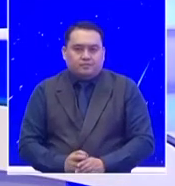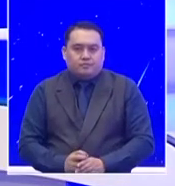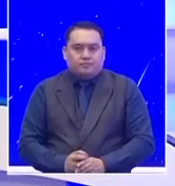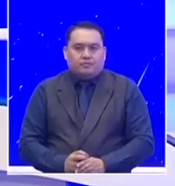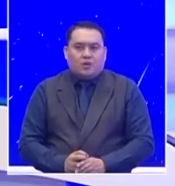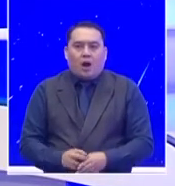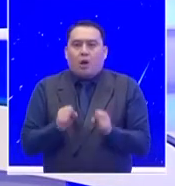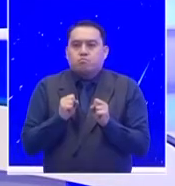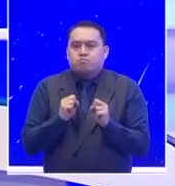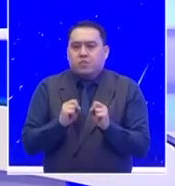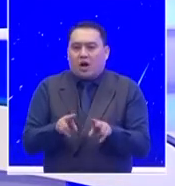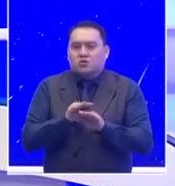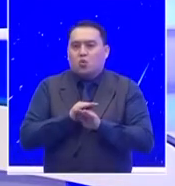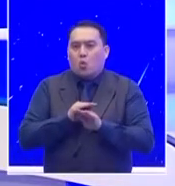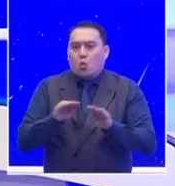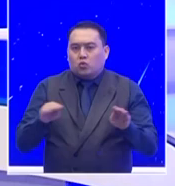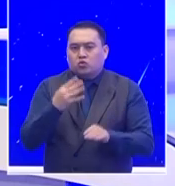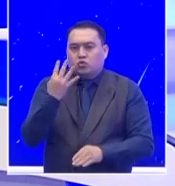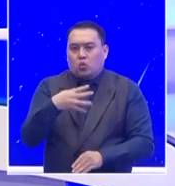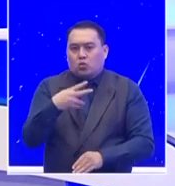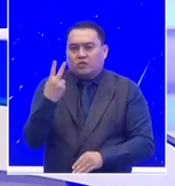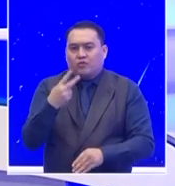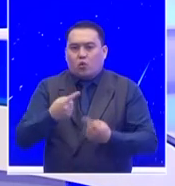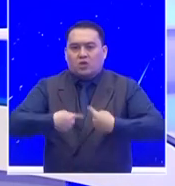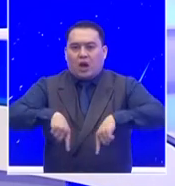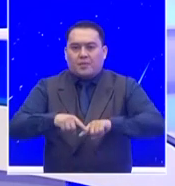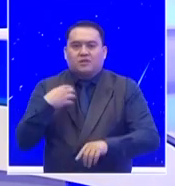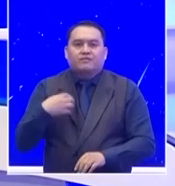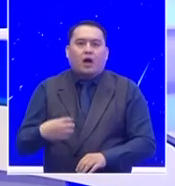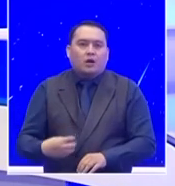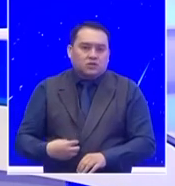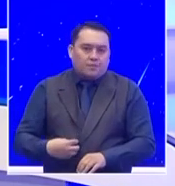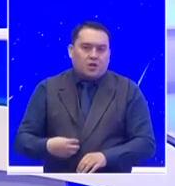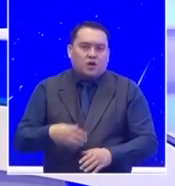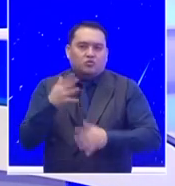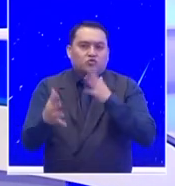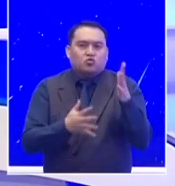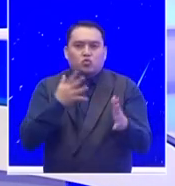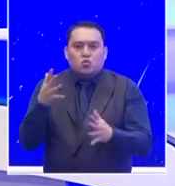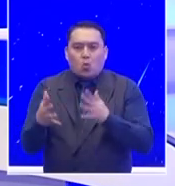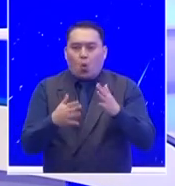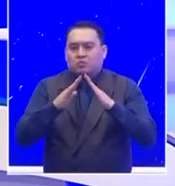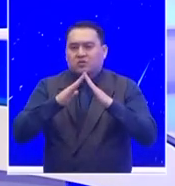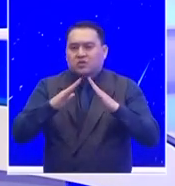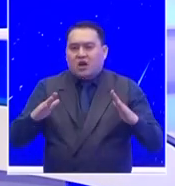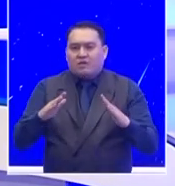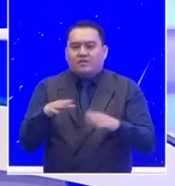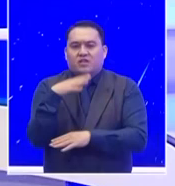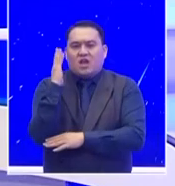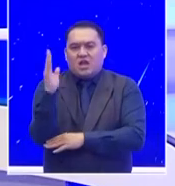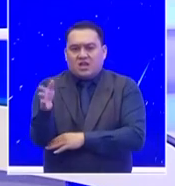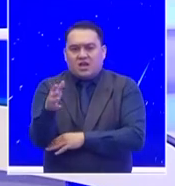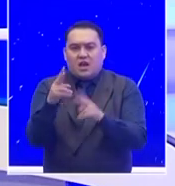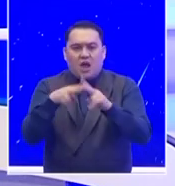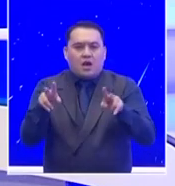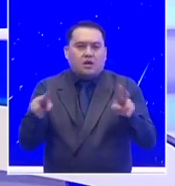Оранжевый уровень опасности объявлен в 42 департаментах на севере Франции. Шторм Киара срывал крыши, валил деревья и